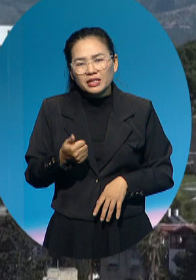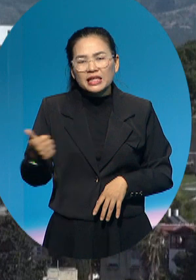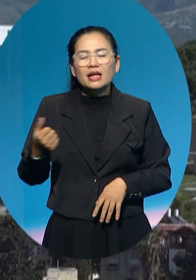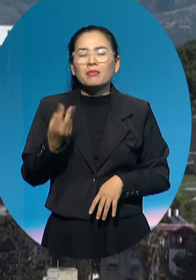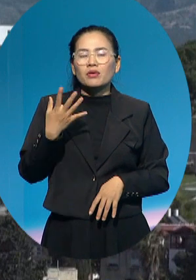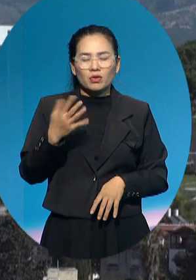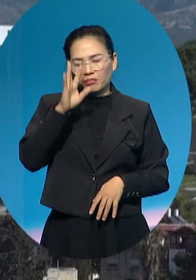công này